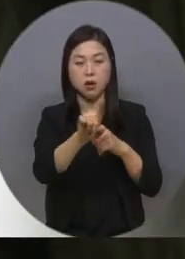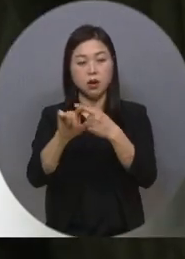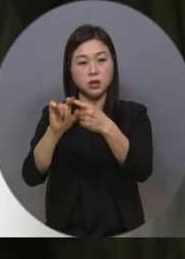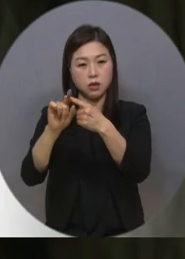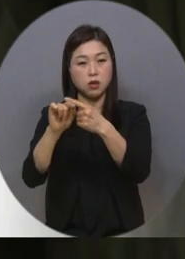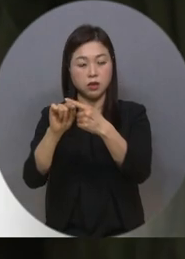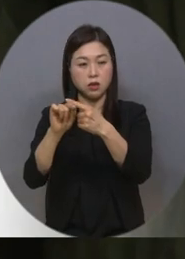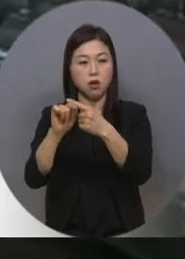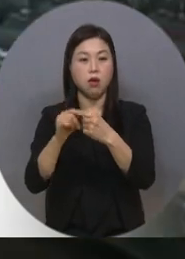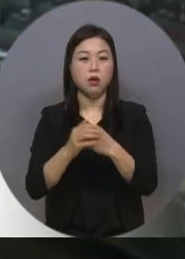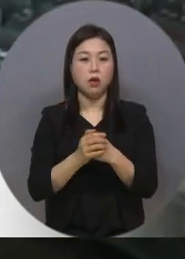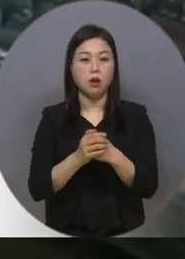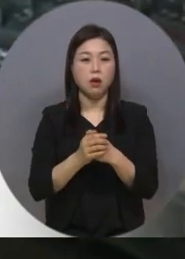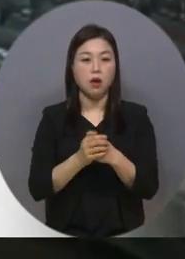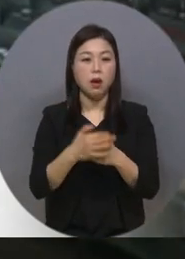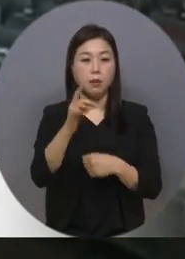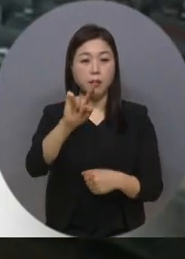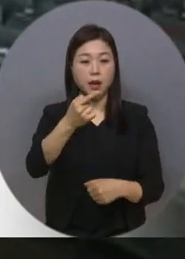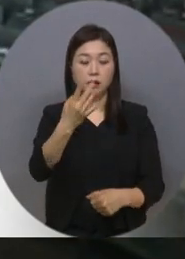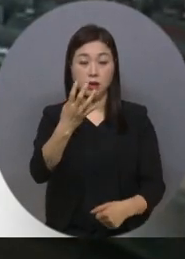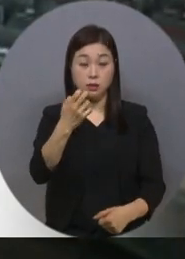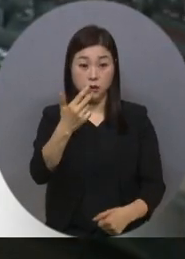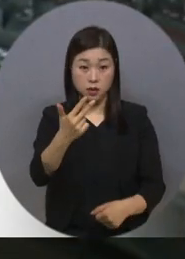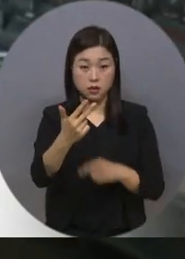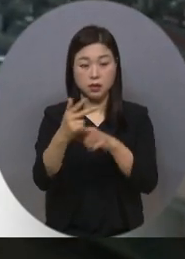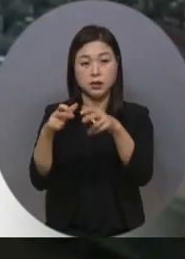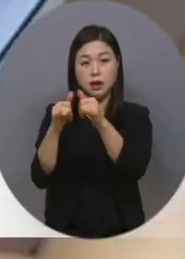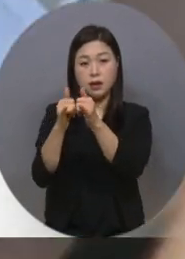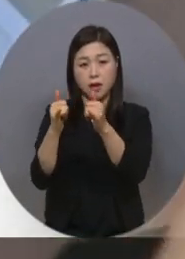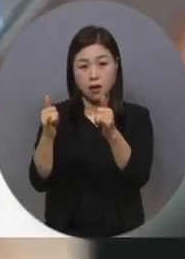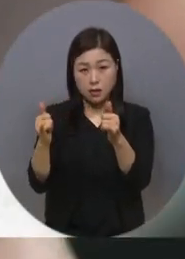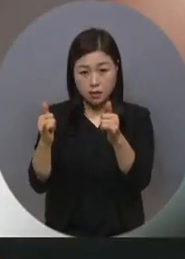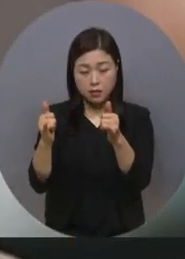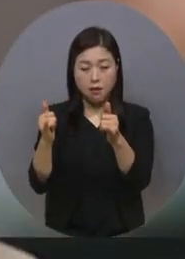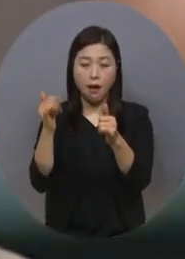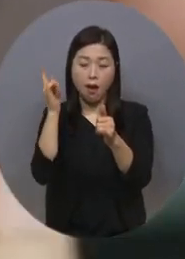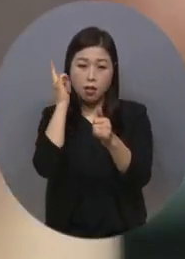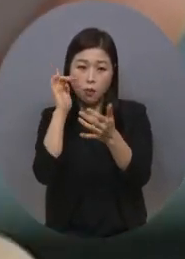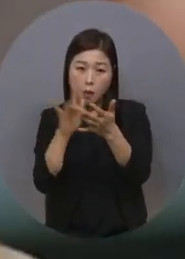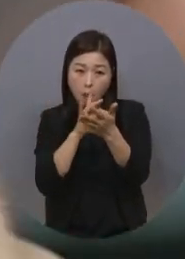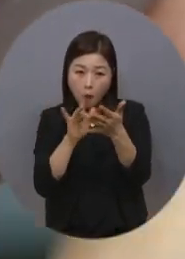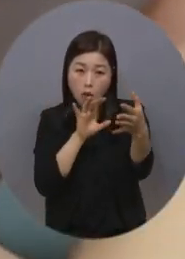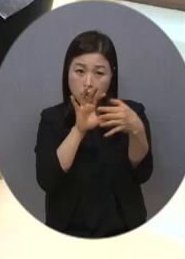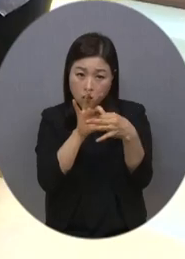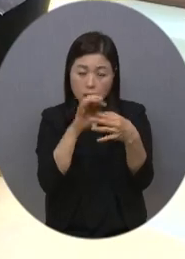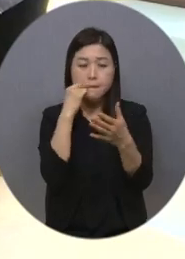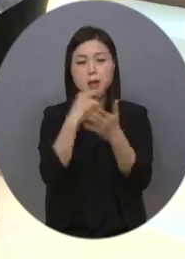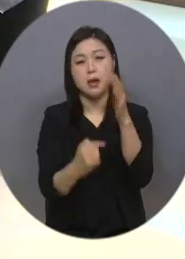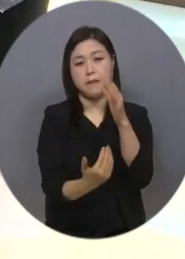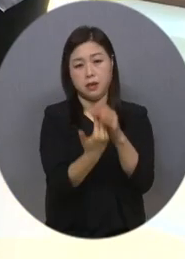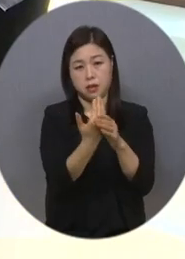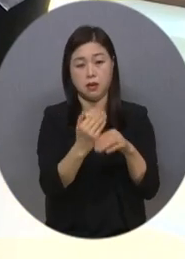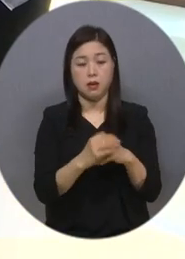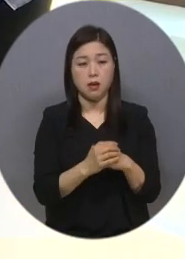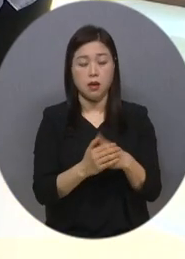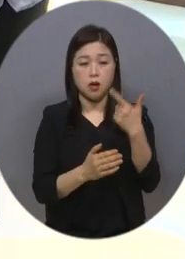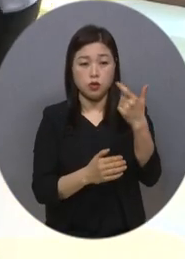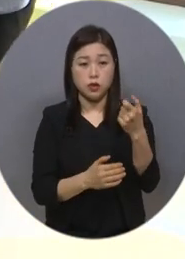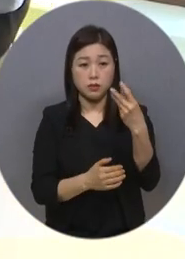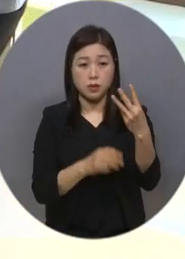147건의 장애인 대상 스마트폰 가입 피해가 발생했습니다 특히 그 중